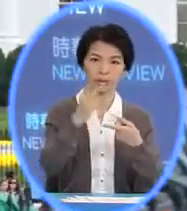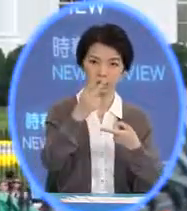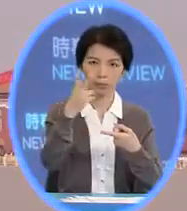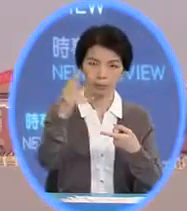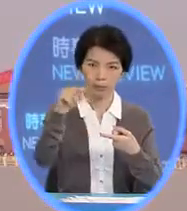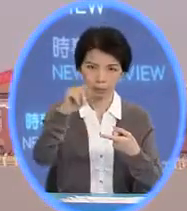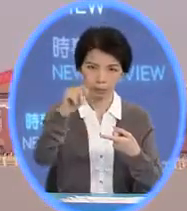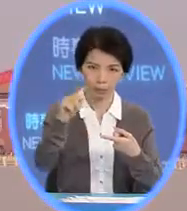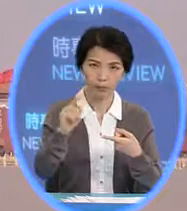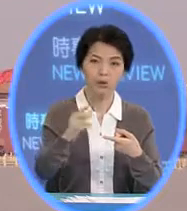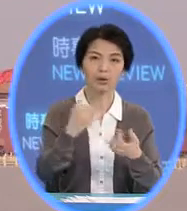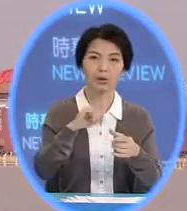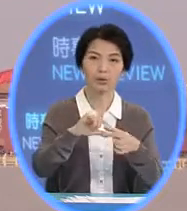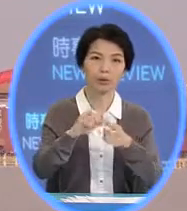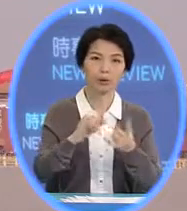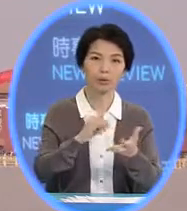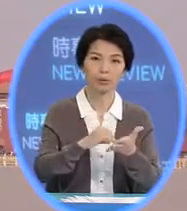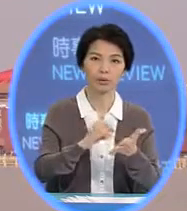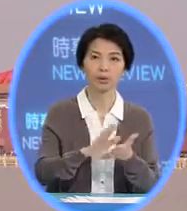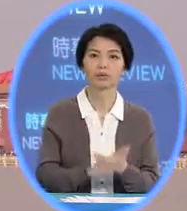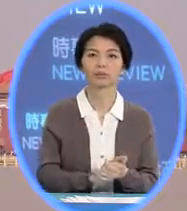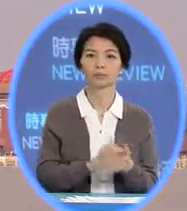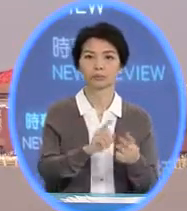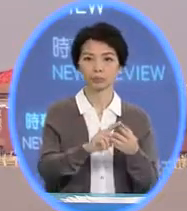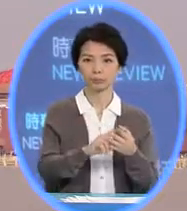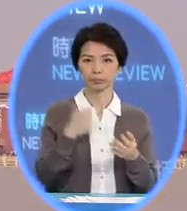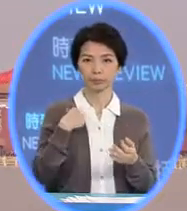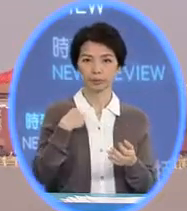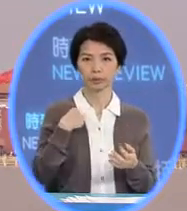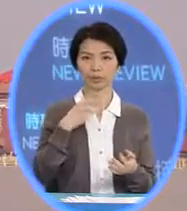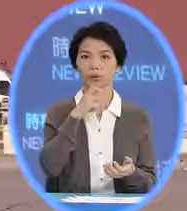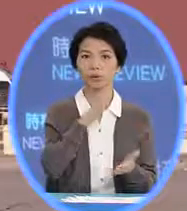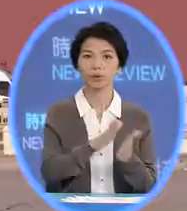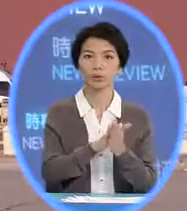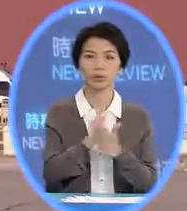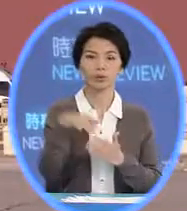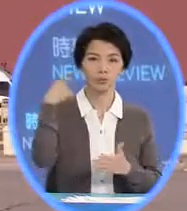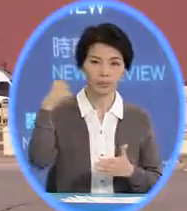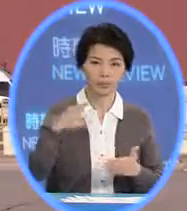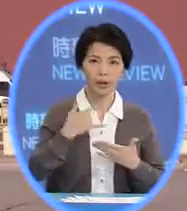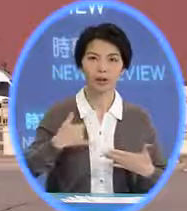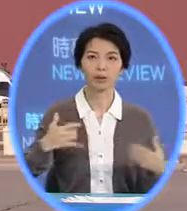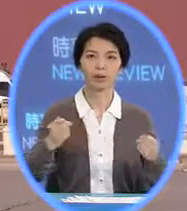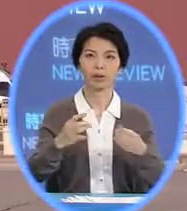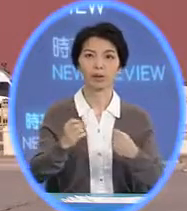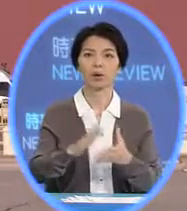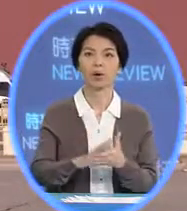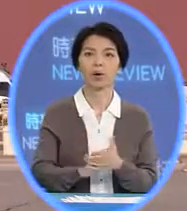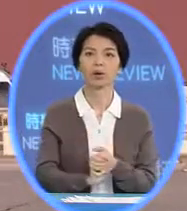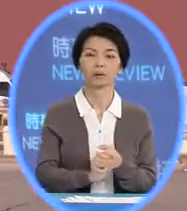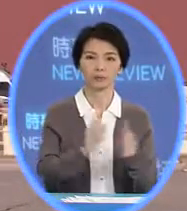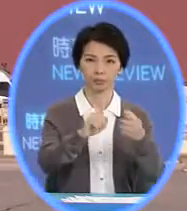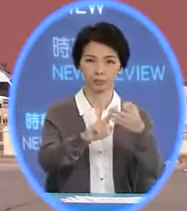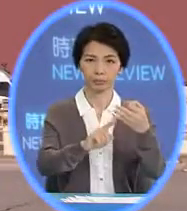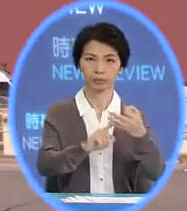關稅。而根據《華爾街日報》報導，中國已經取消與美國的貿易談判。國務院副總理劉